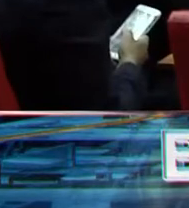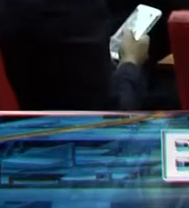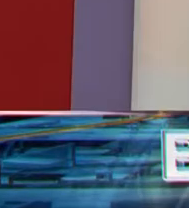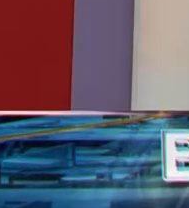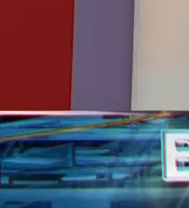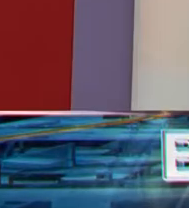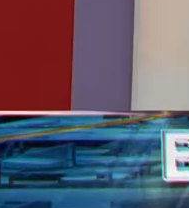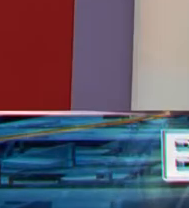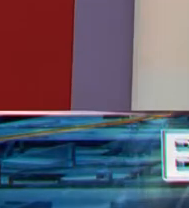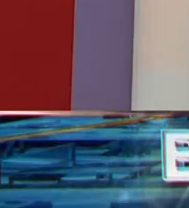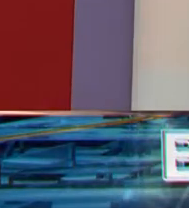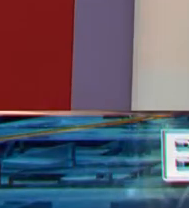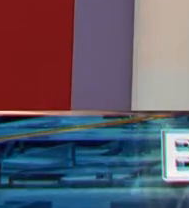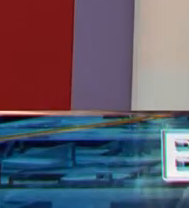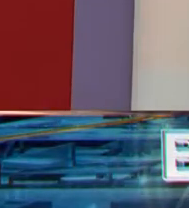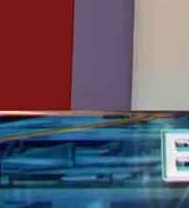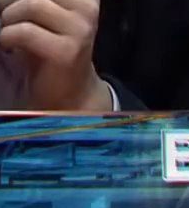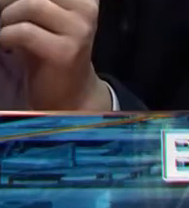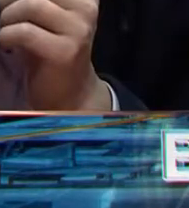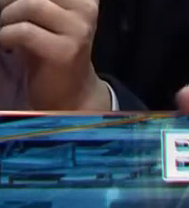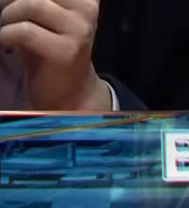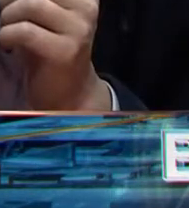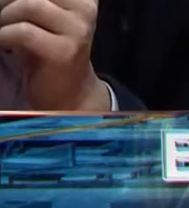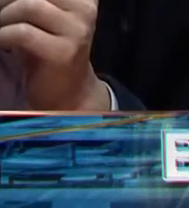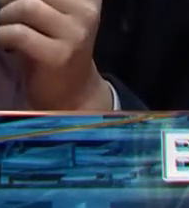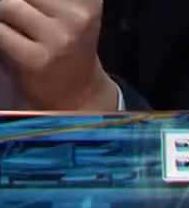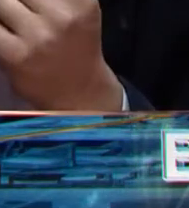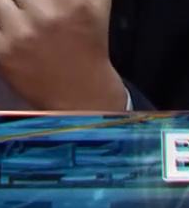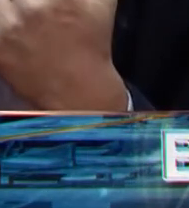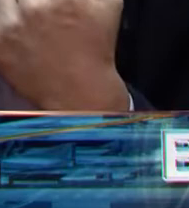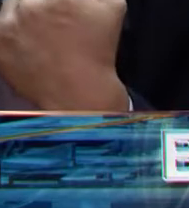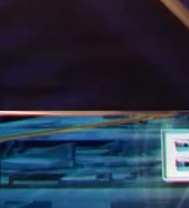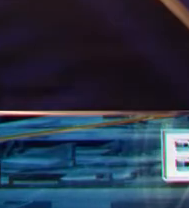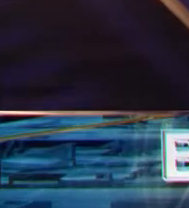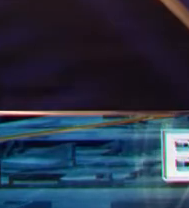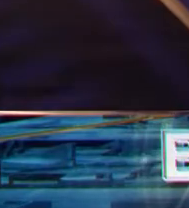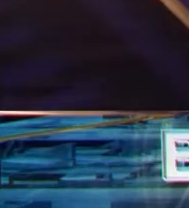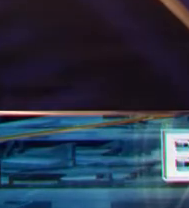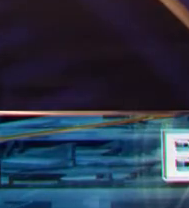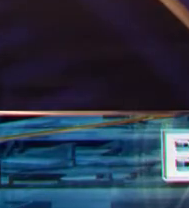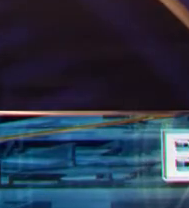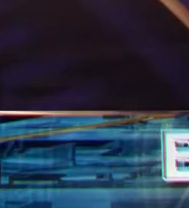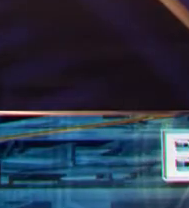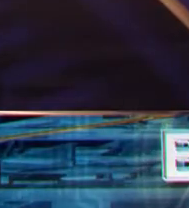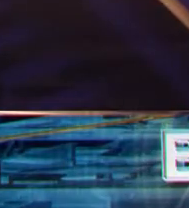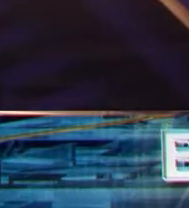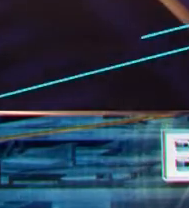Білекті бірді, білімді мыңды жығат. Талдықорғанда IQ Дода зияткерлік ойындарының жартылай финалы өтіп